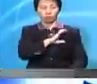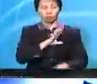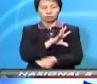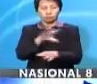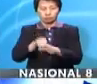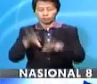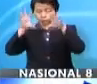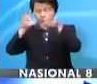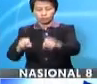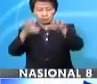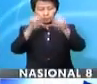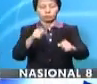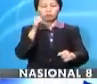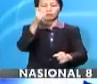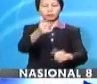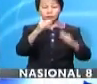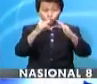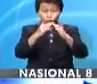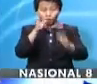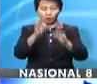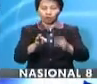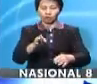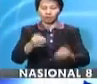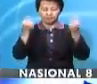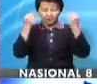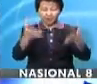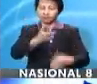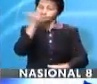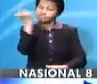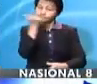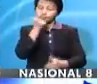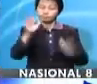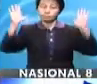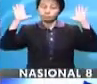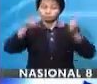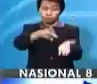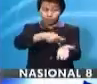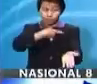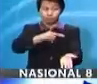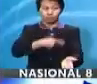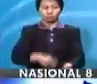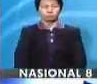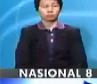termasuk serbuan dari rumah ke rumah sekiranya masih ramai yang enggan menyerah diri.